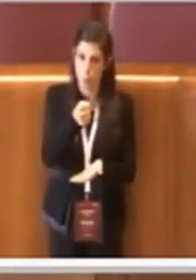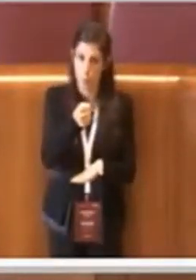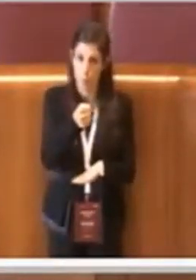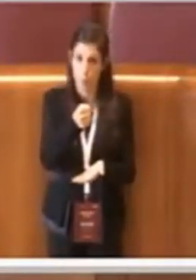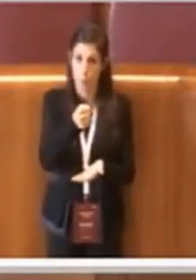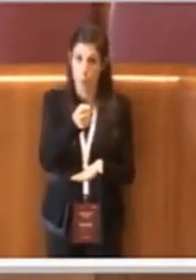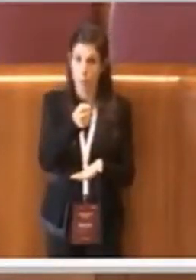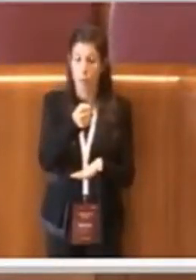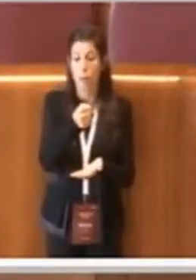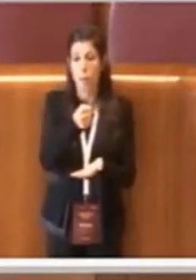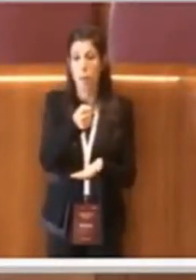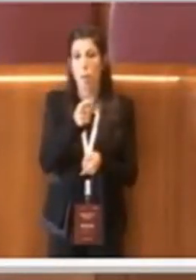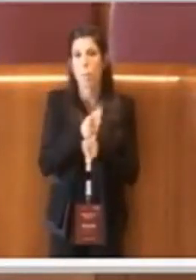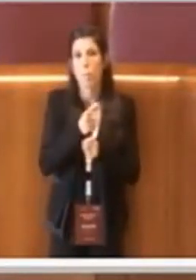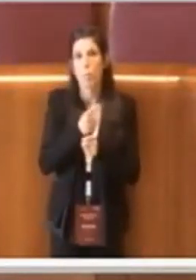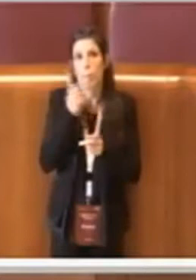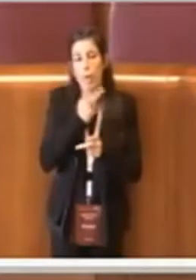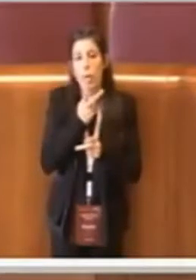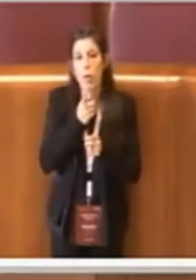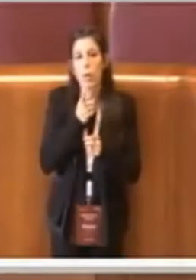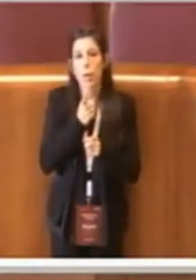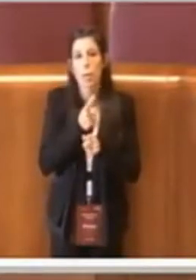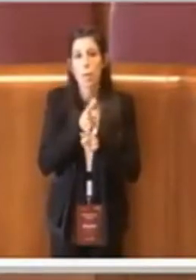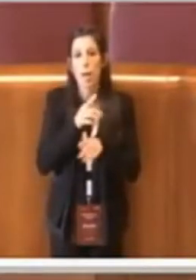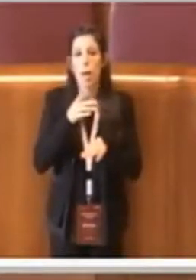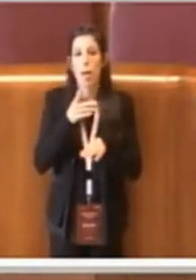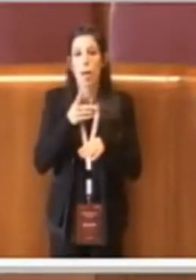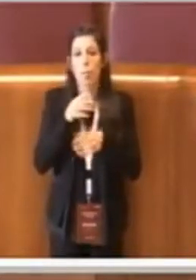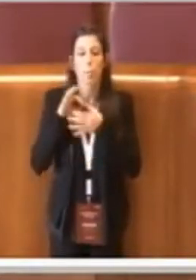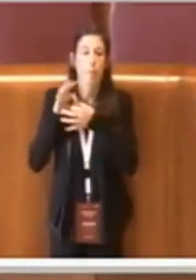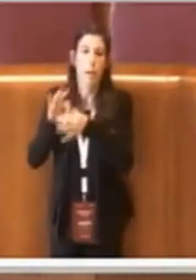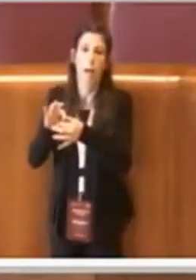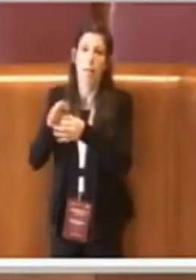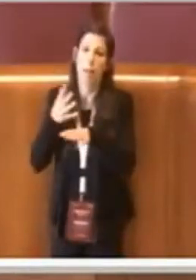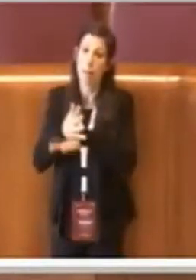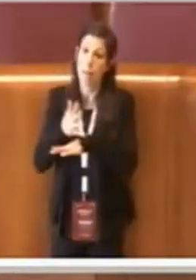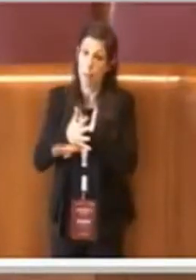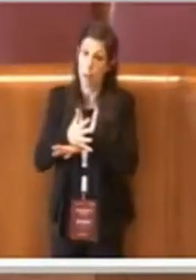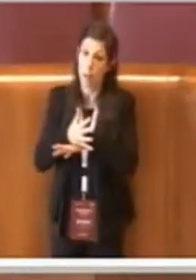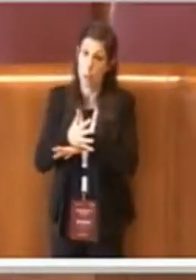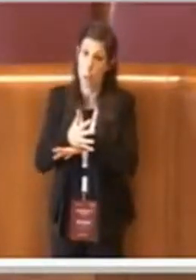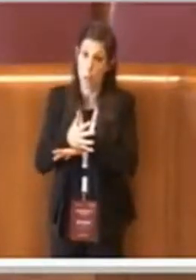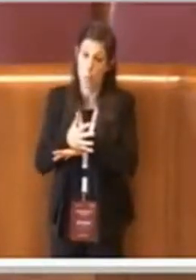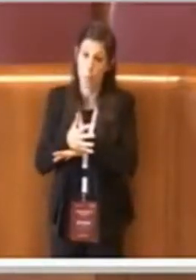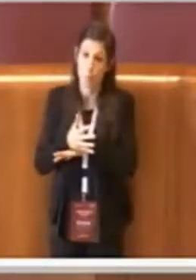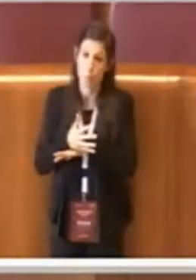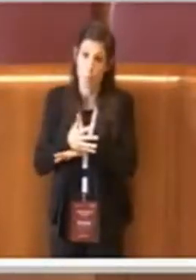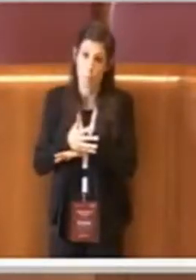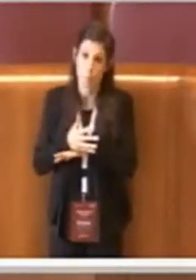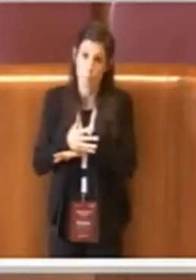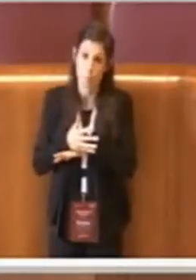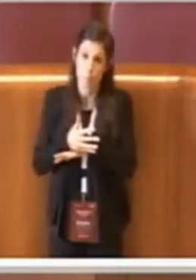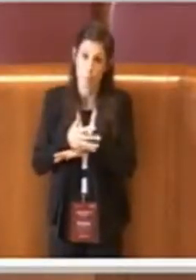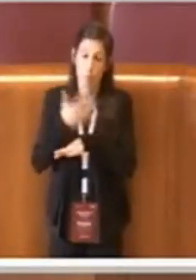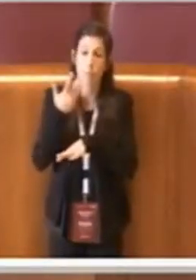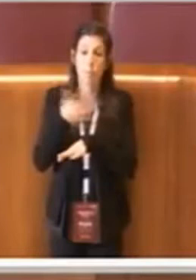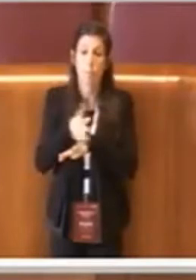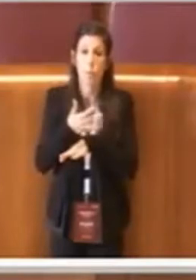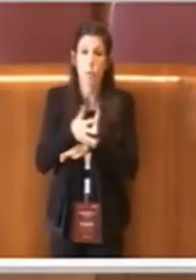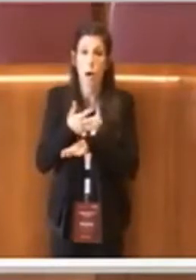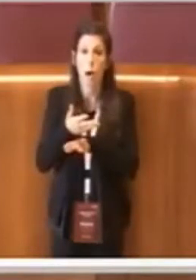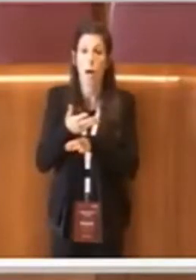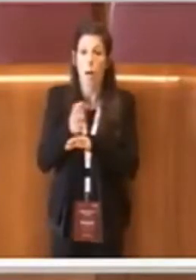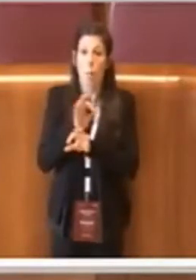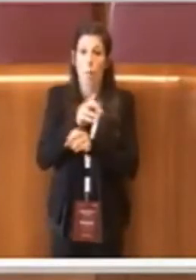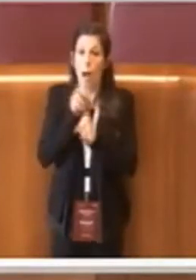mozione si dovrebbero riferire a un intervento che era stato, come dire, annunciato, ma poi